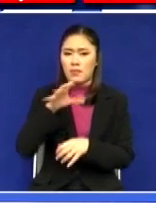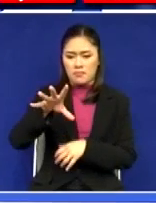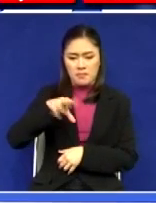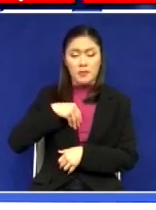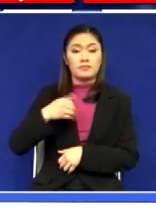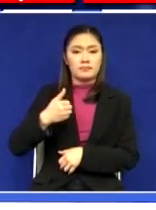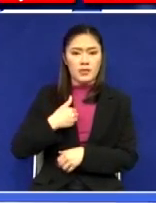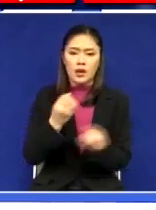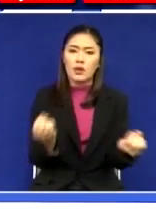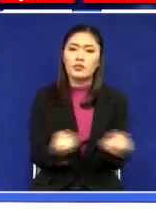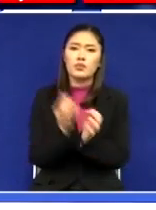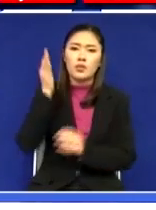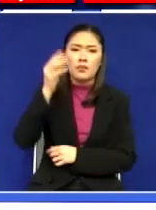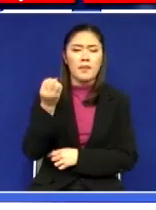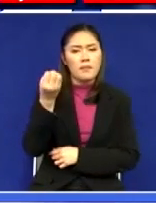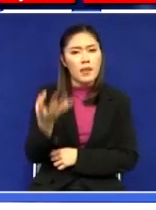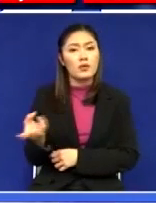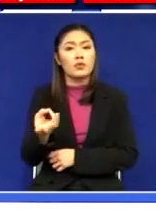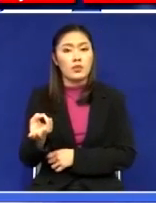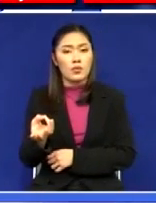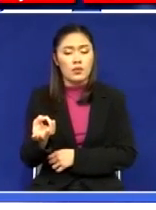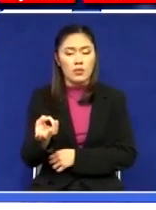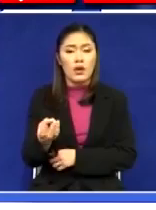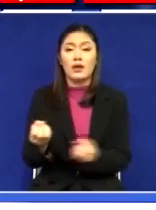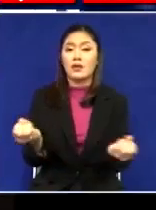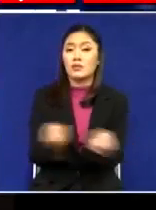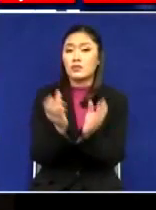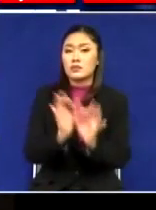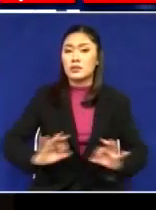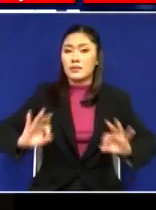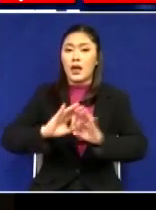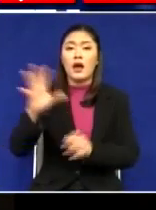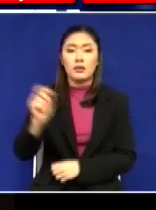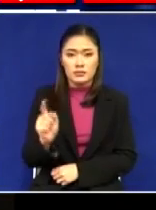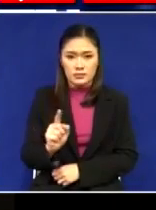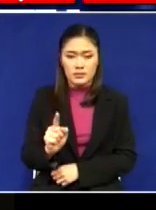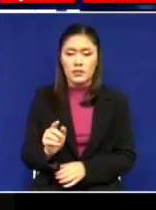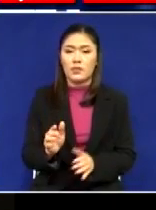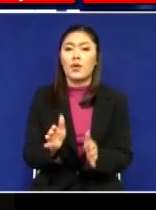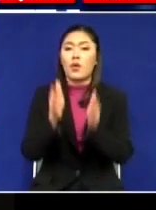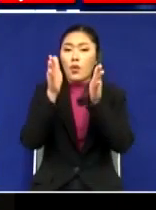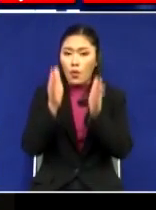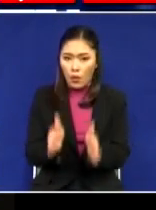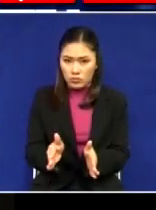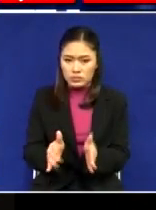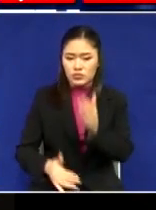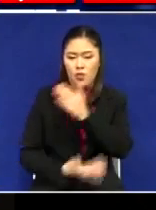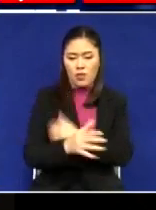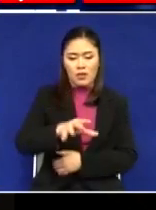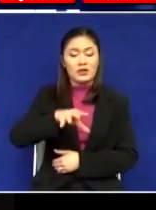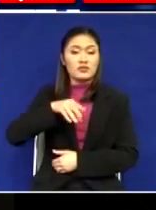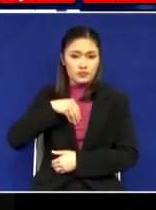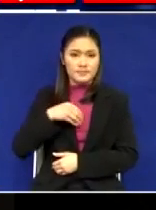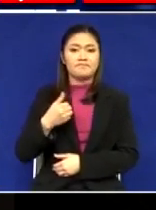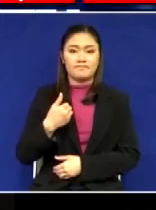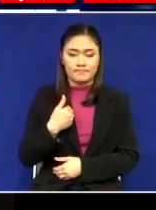ที่เกิดจากการแพร่ระบาดมันมากน้อยแค่ไหนซึ่งตัวผลกระทบที่สำคัญเนี่ยพิจารณาจากจำนวนของคนที่มีโอกาสสัมผัสเชื้